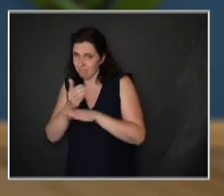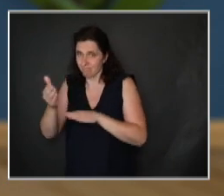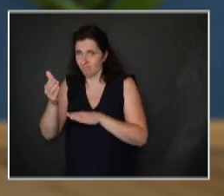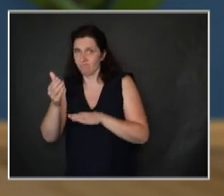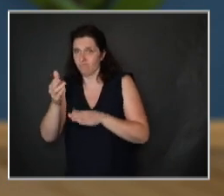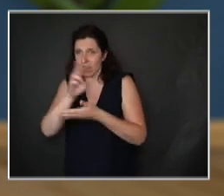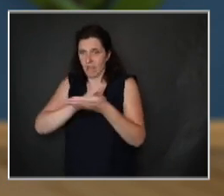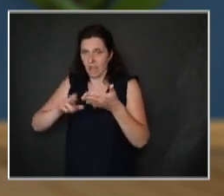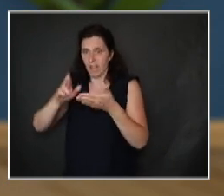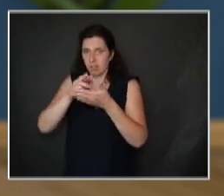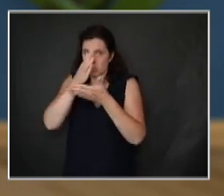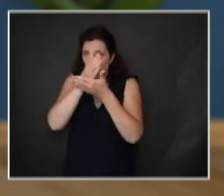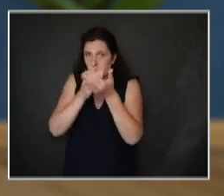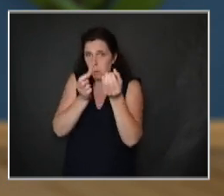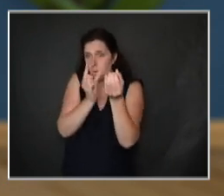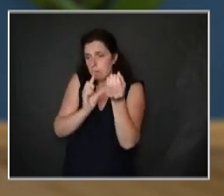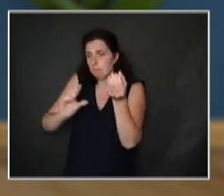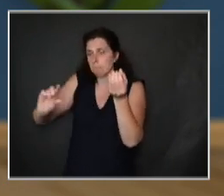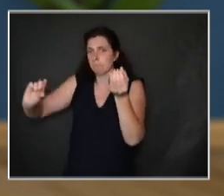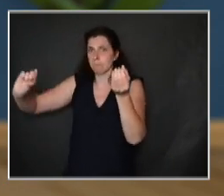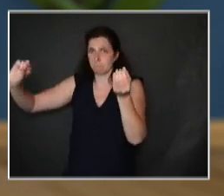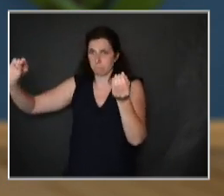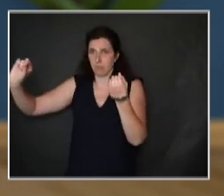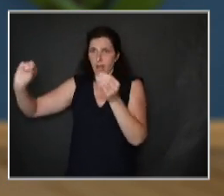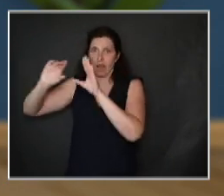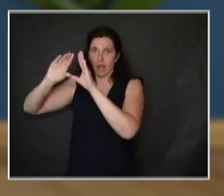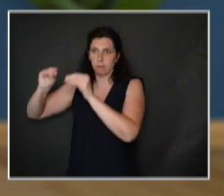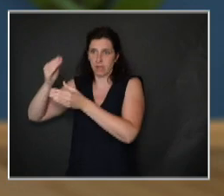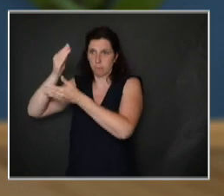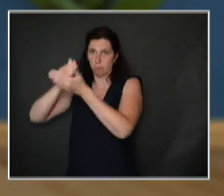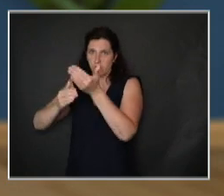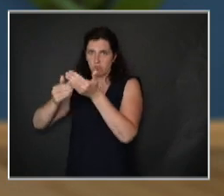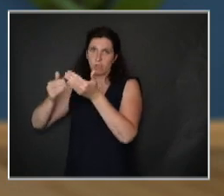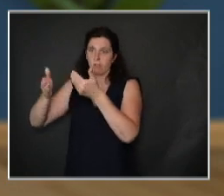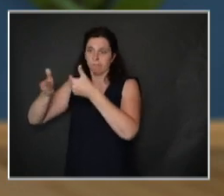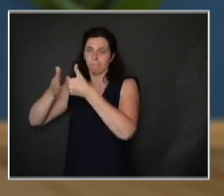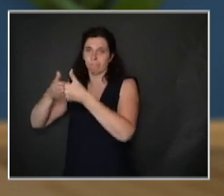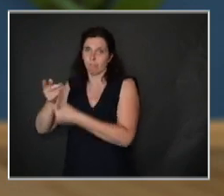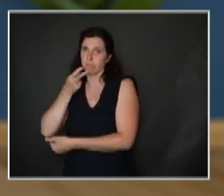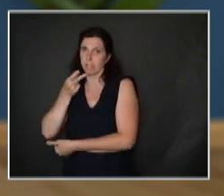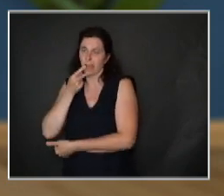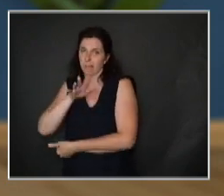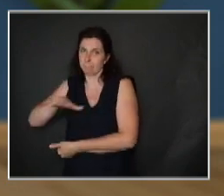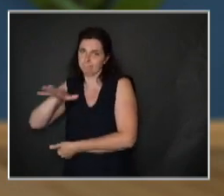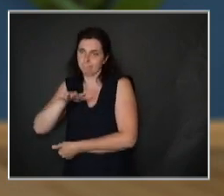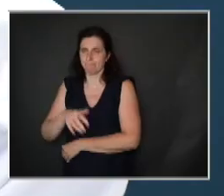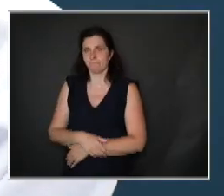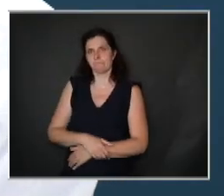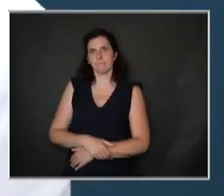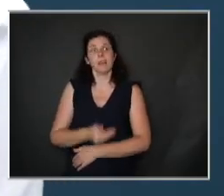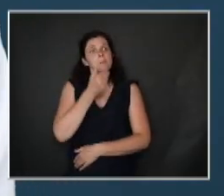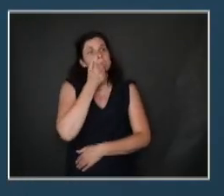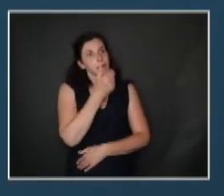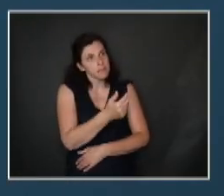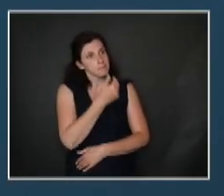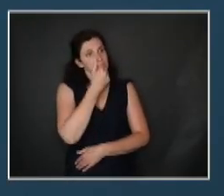la région en demeurant à moitié sur le côté Picard. Patrice. Merci Rafat. Merci pour